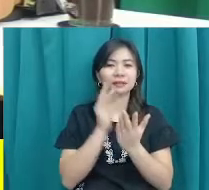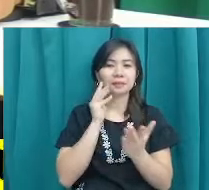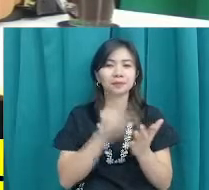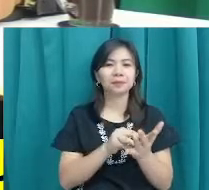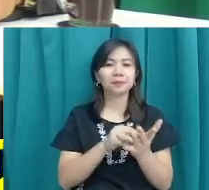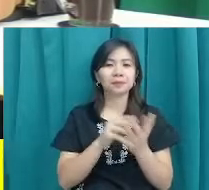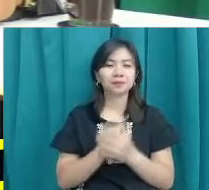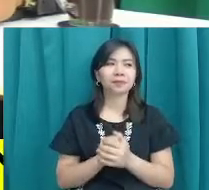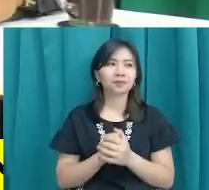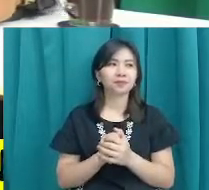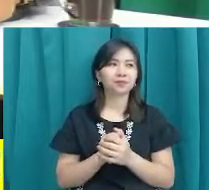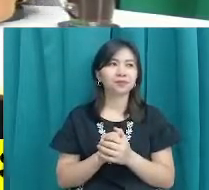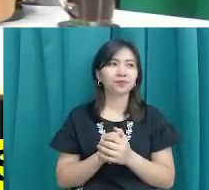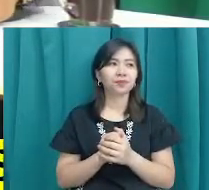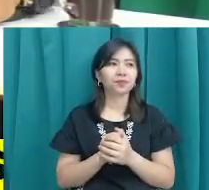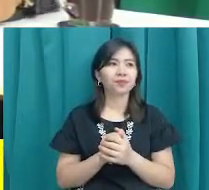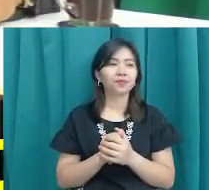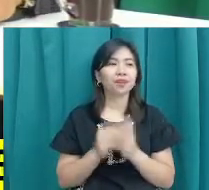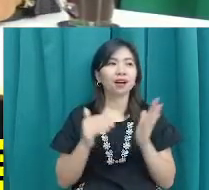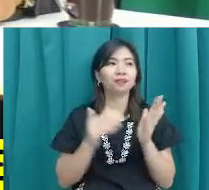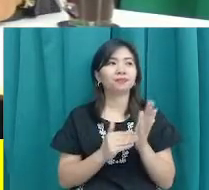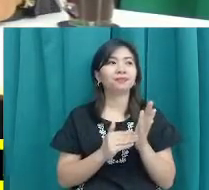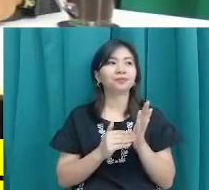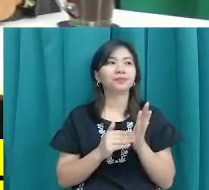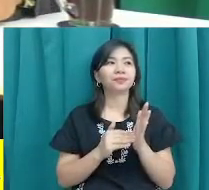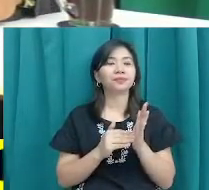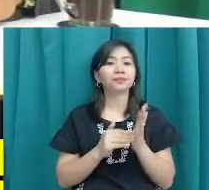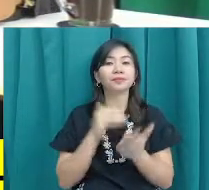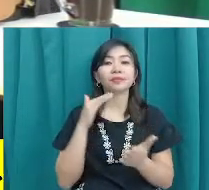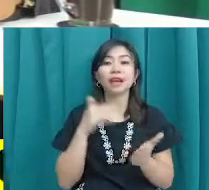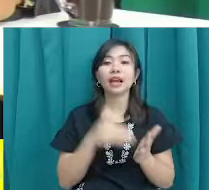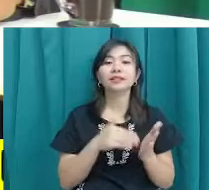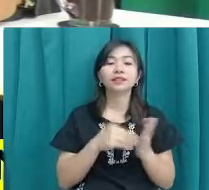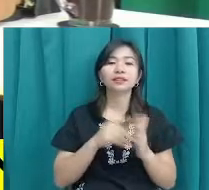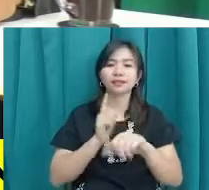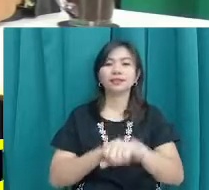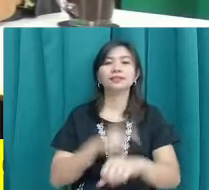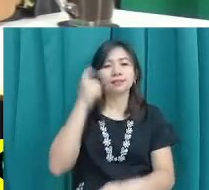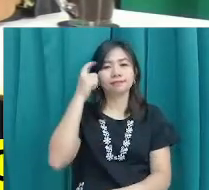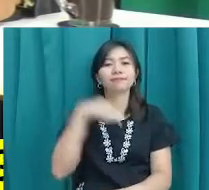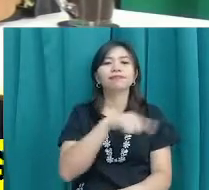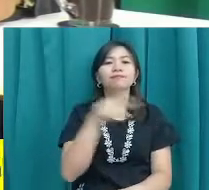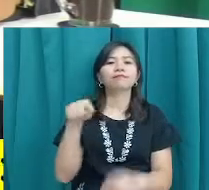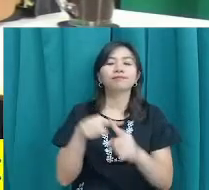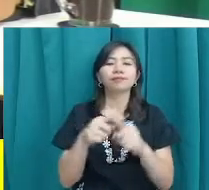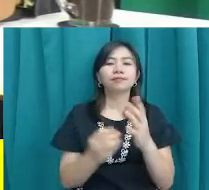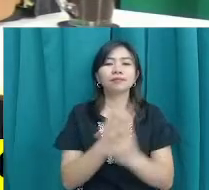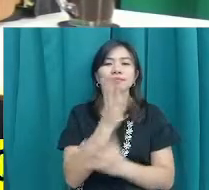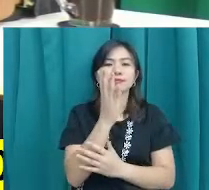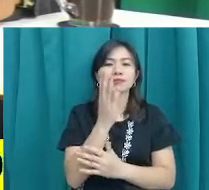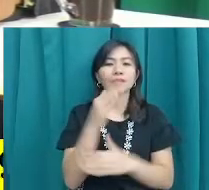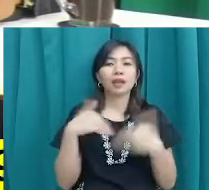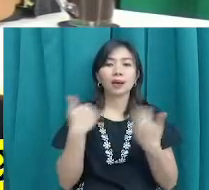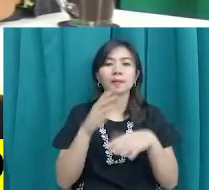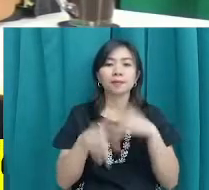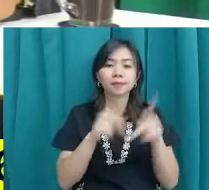ganun. Sige. Anyways, again, it's time for us to grow young people. Para patuloy